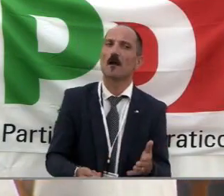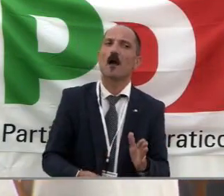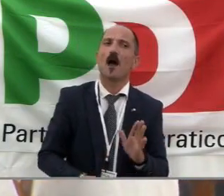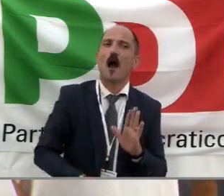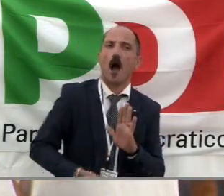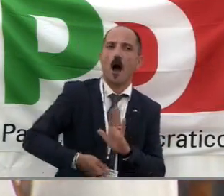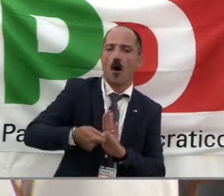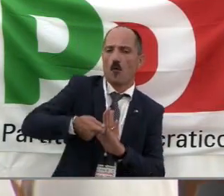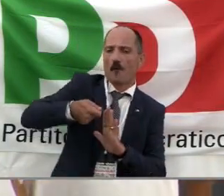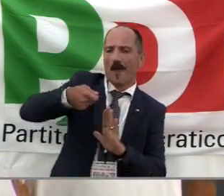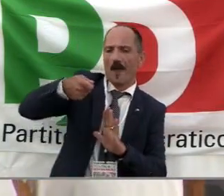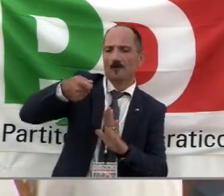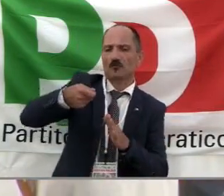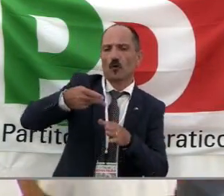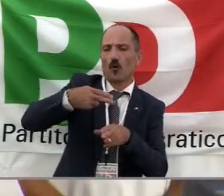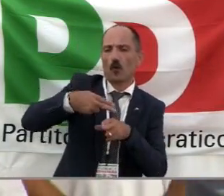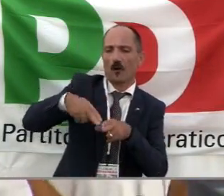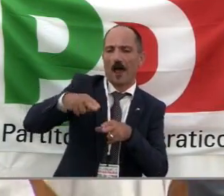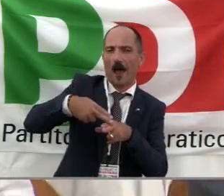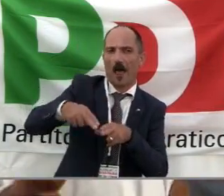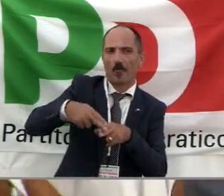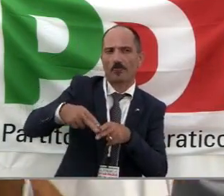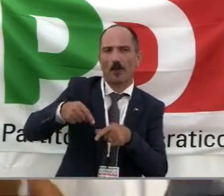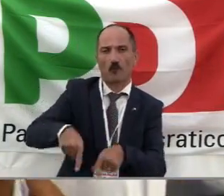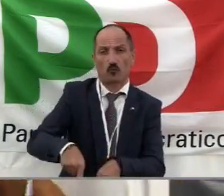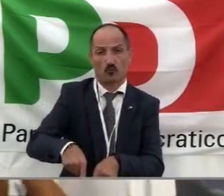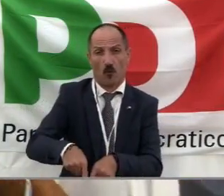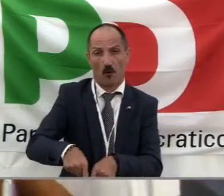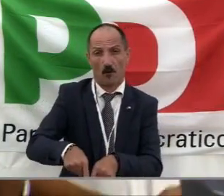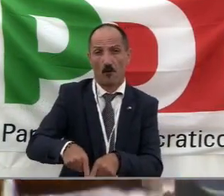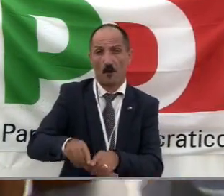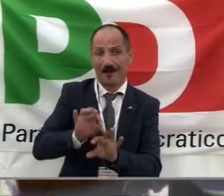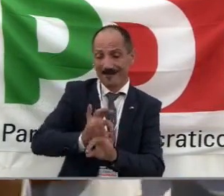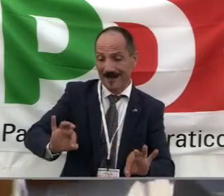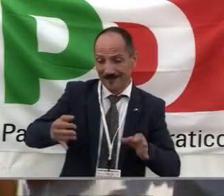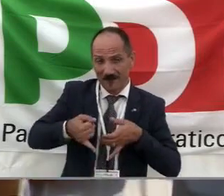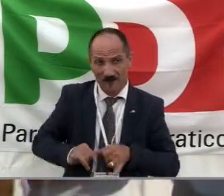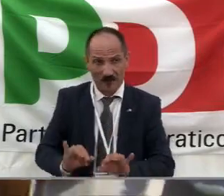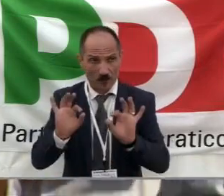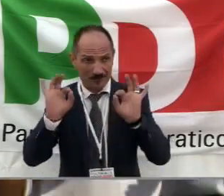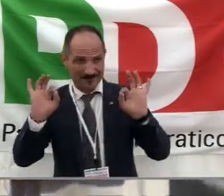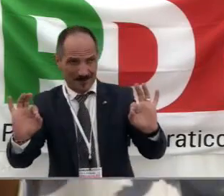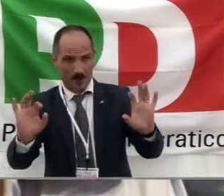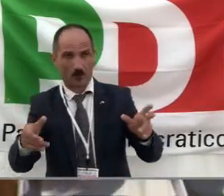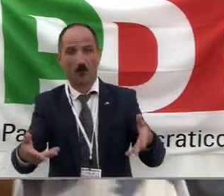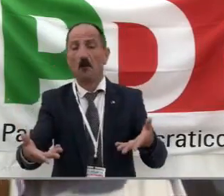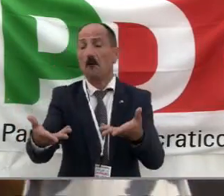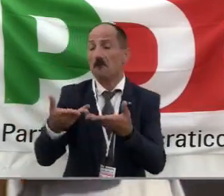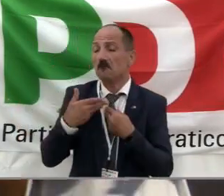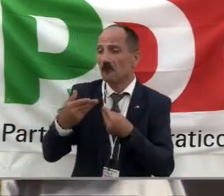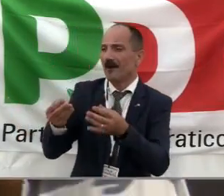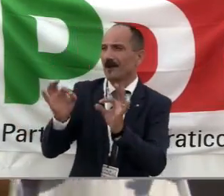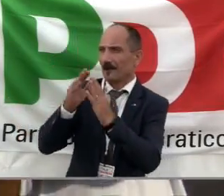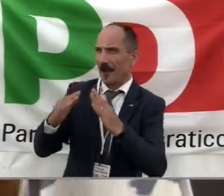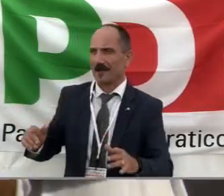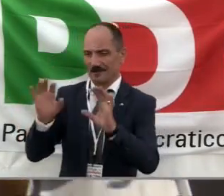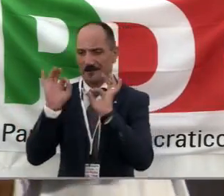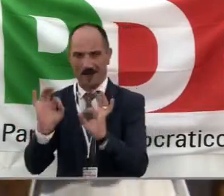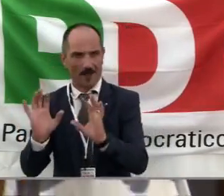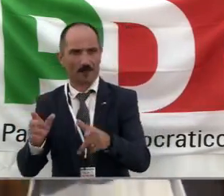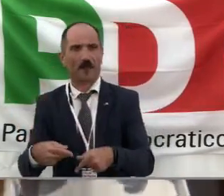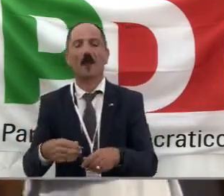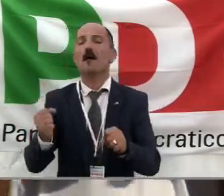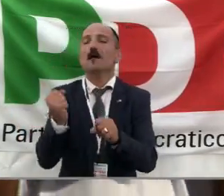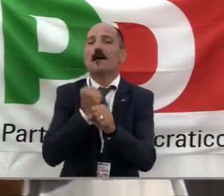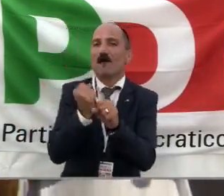della rata del suo mutuo. Niente per il figlio, niente per la casa, niente per